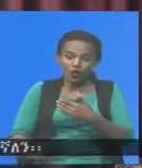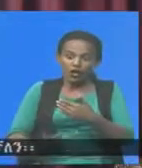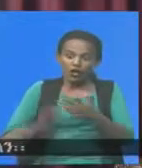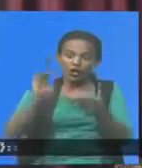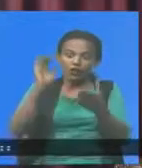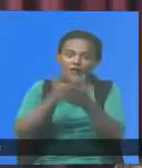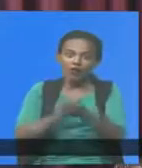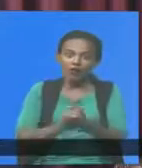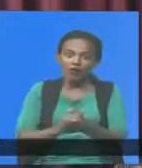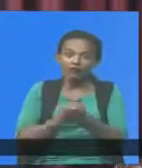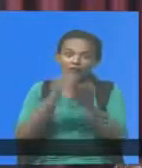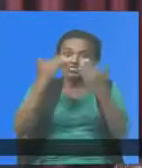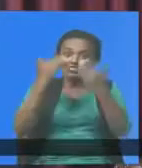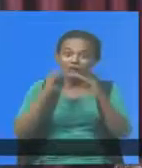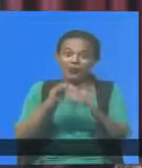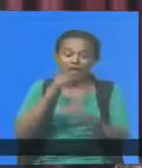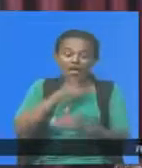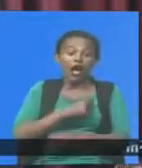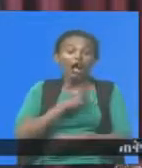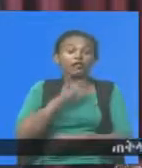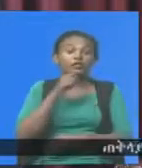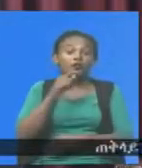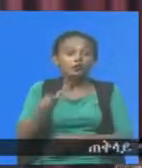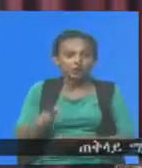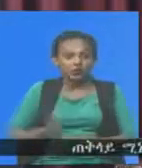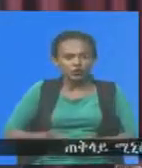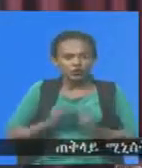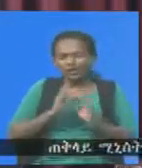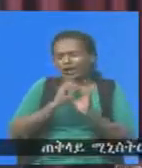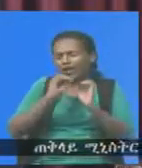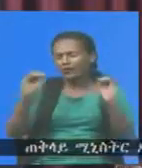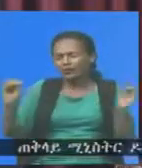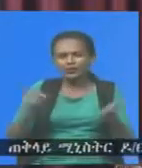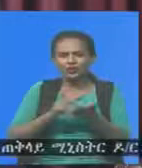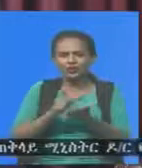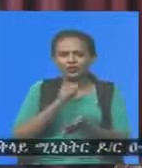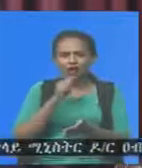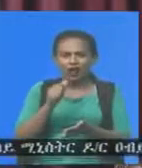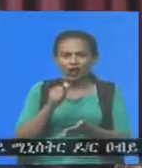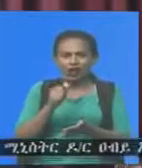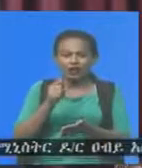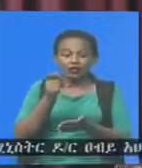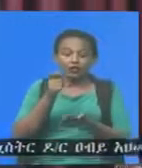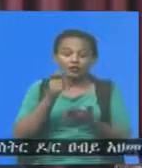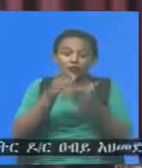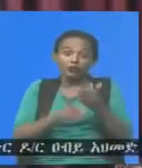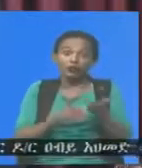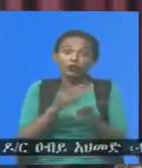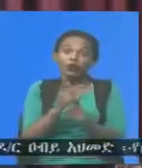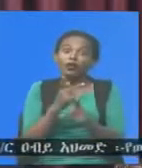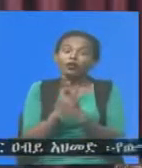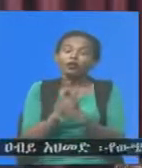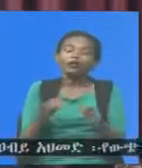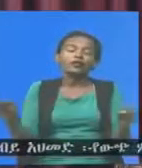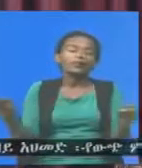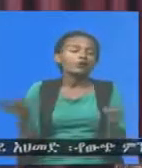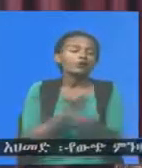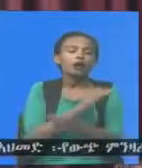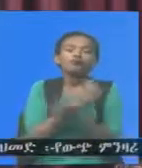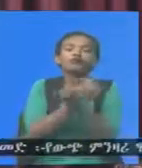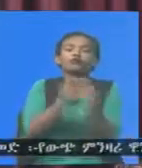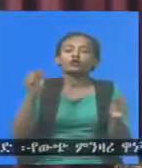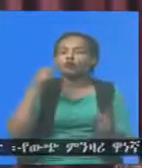የሚያገባበት እድሜ ያክል ካለ ደሞስ ካለ ምንም ክፍያ ድንበር ተጠባቂ ነን ይብቃን ፍቱልን